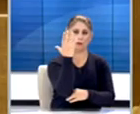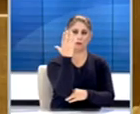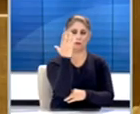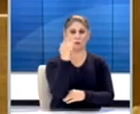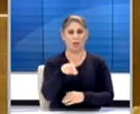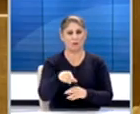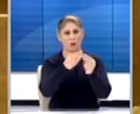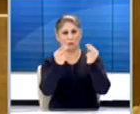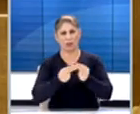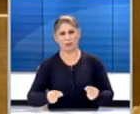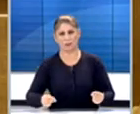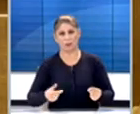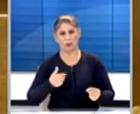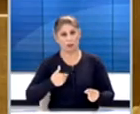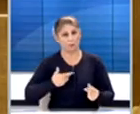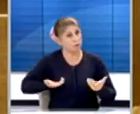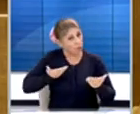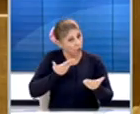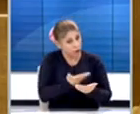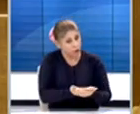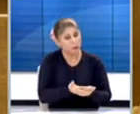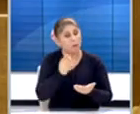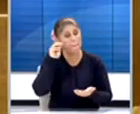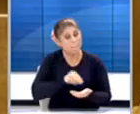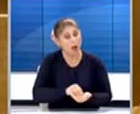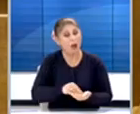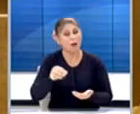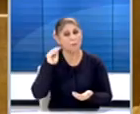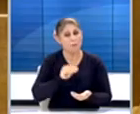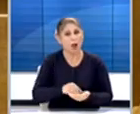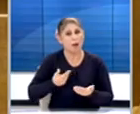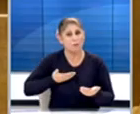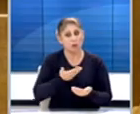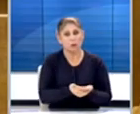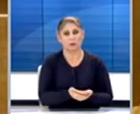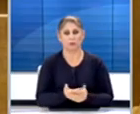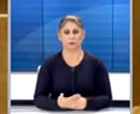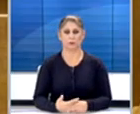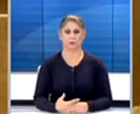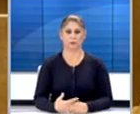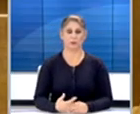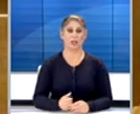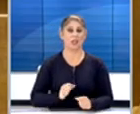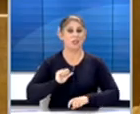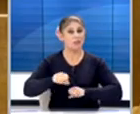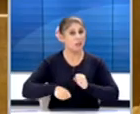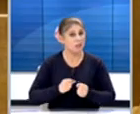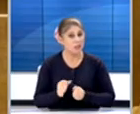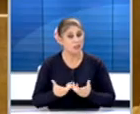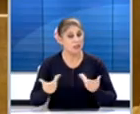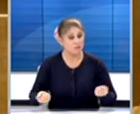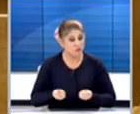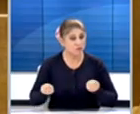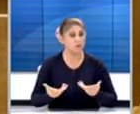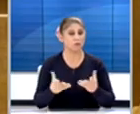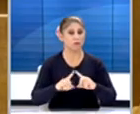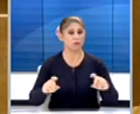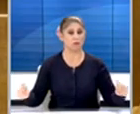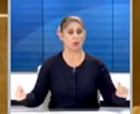Εμείς σας προτείνουμε ξανά και ξανά κινήσεις για την πρόληψη, να εκπονηθούν και να